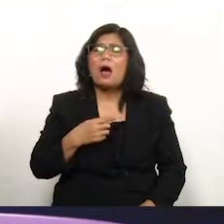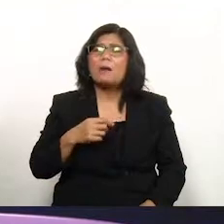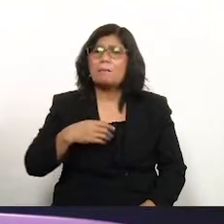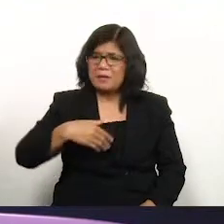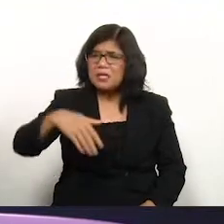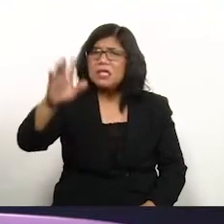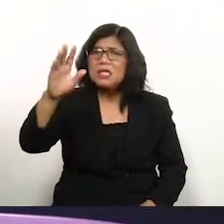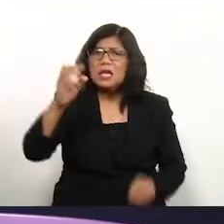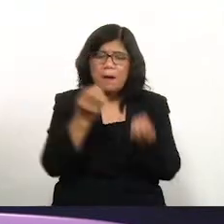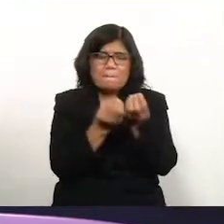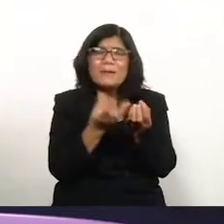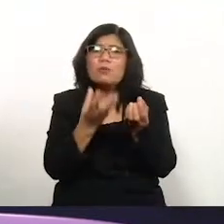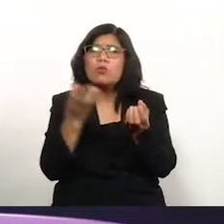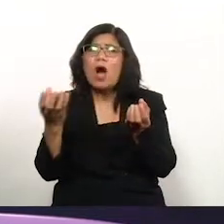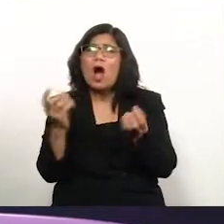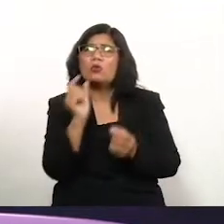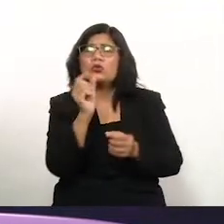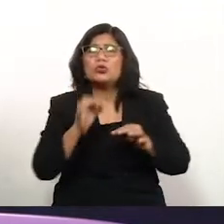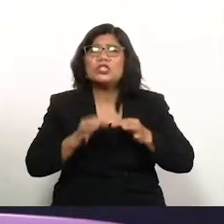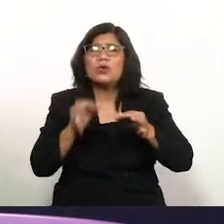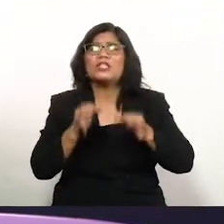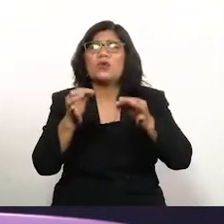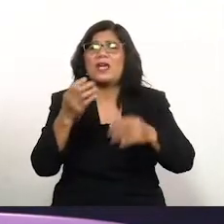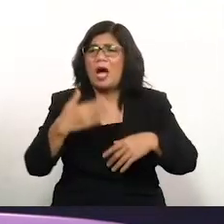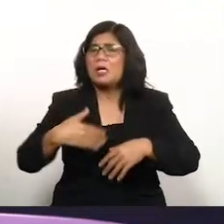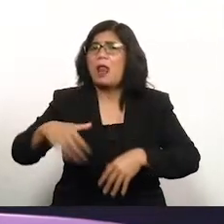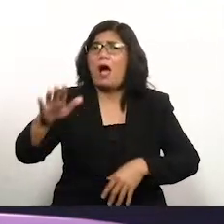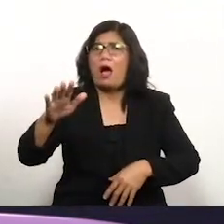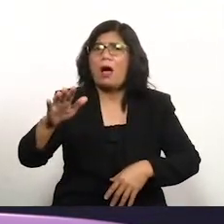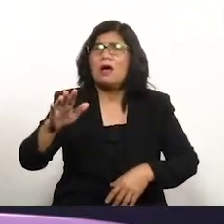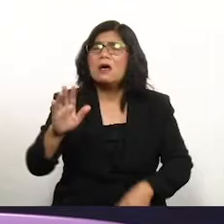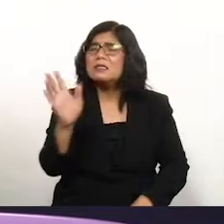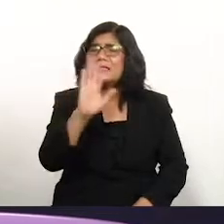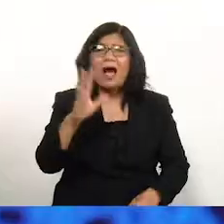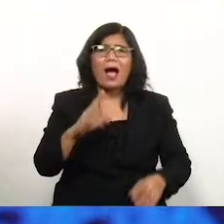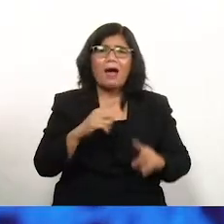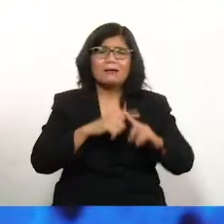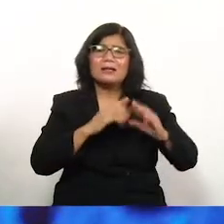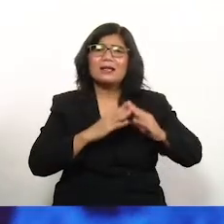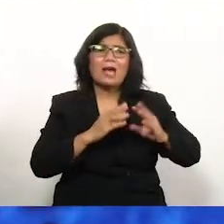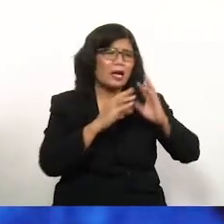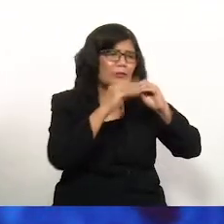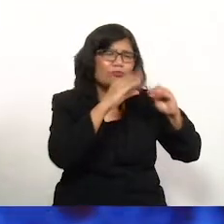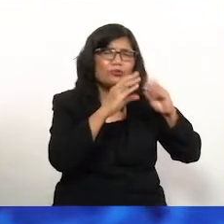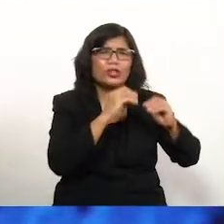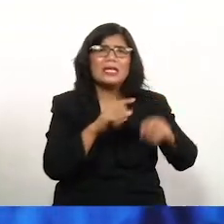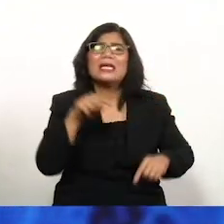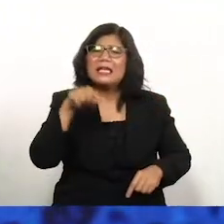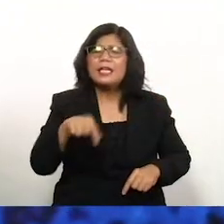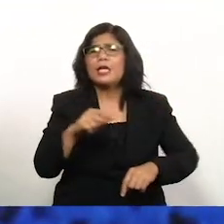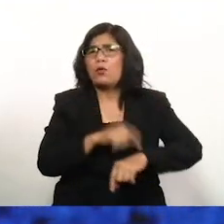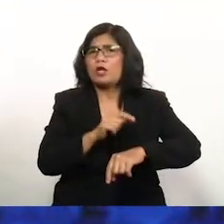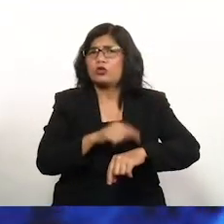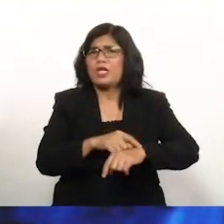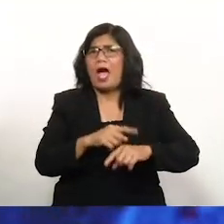Hai gereja bukan berbuat sesuatu malah ribut Hai This is the time for the text